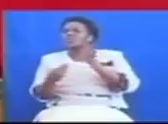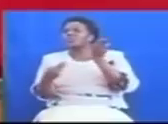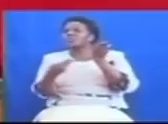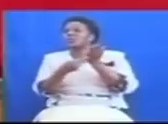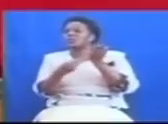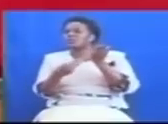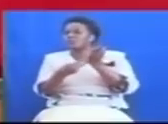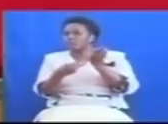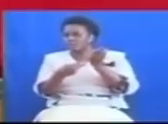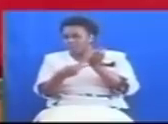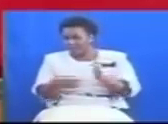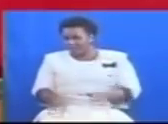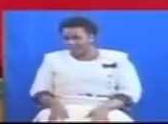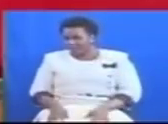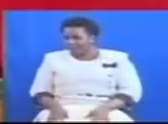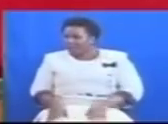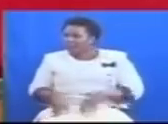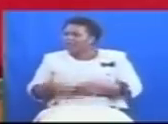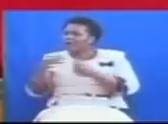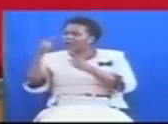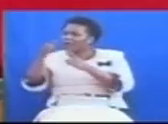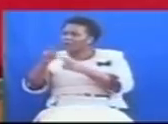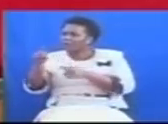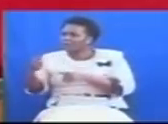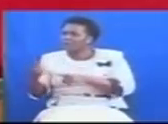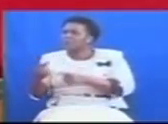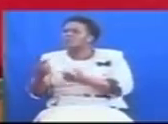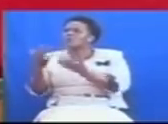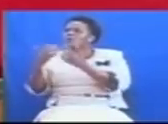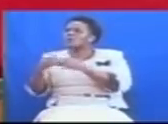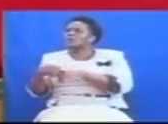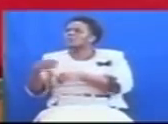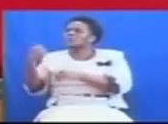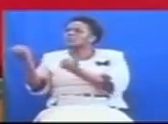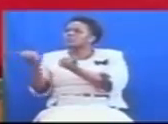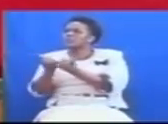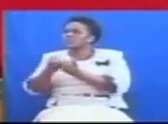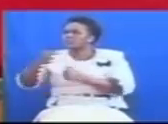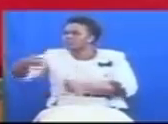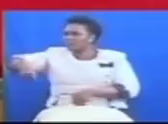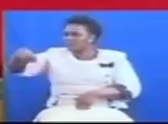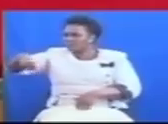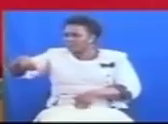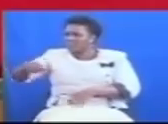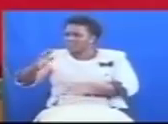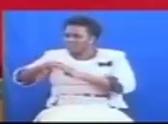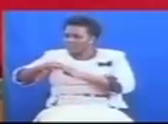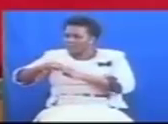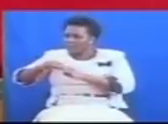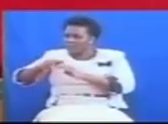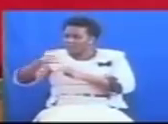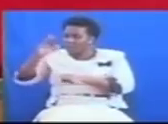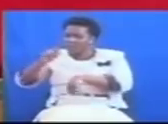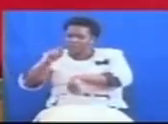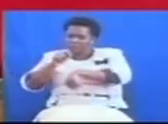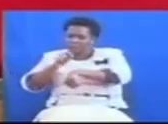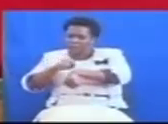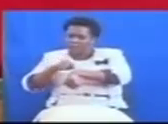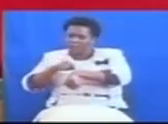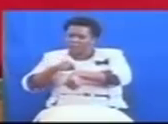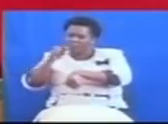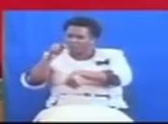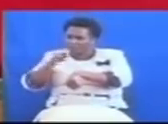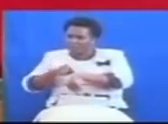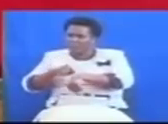fursa zinazojitokeza katika kuzalisha mifuko mbadala, hasa katika kipindi hichi cha mpito wakati taratibu za maamuzi